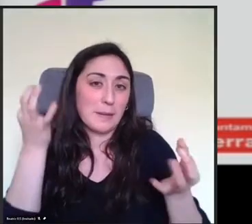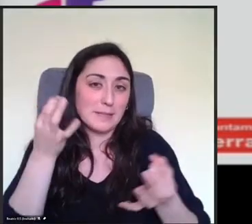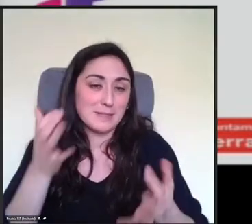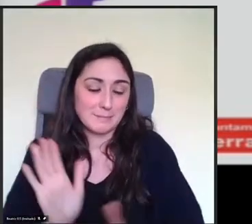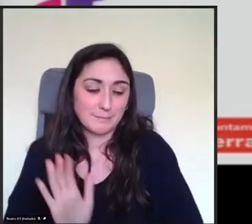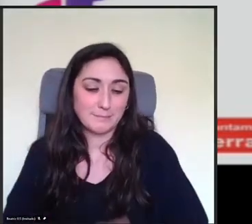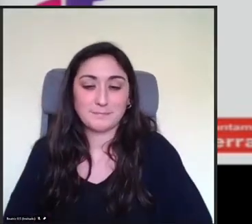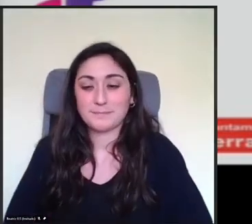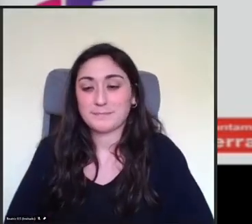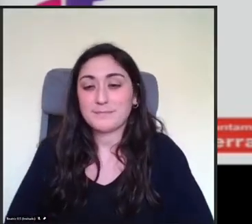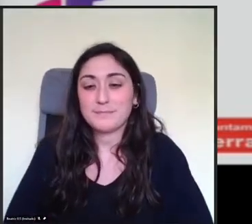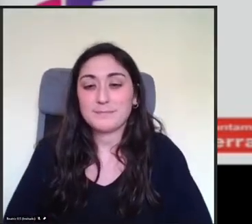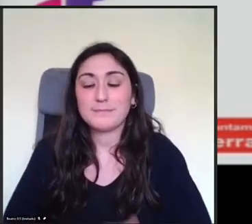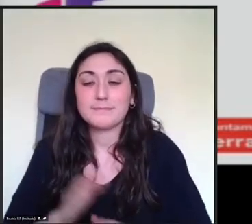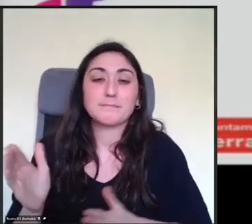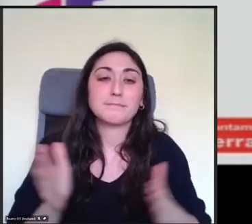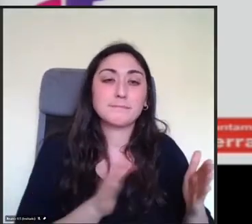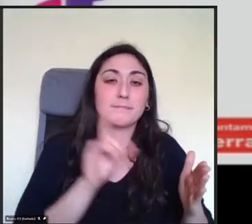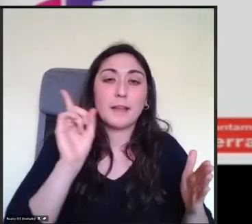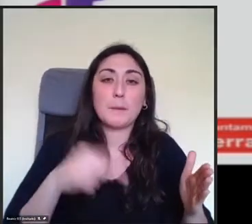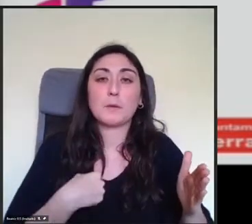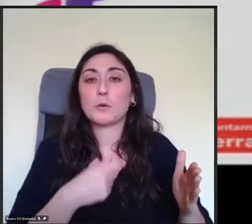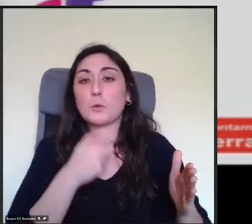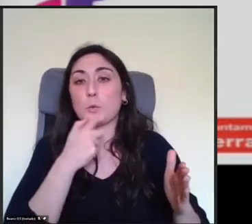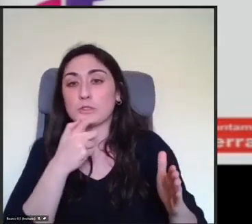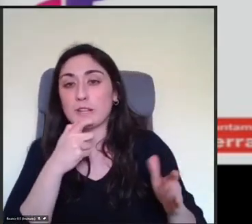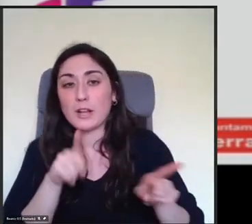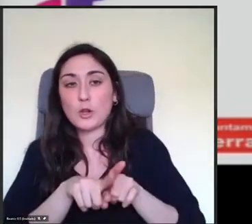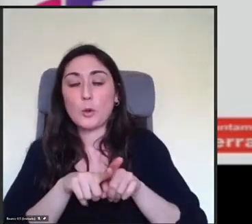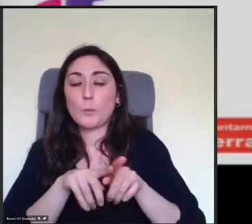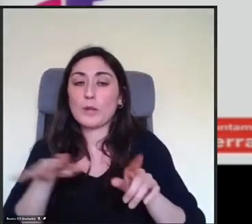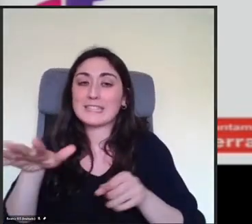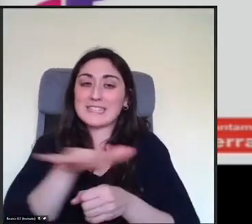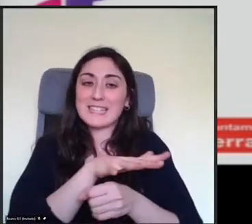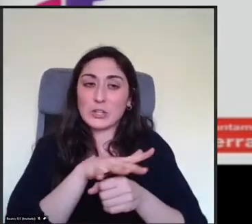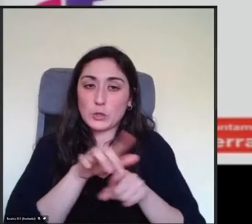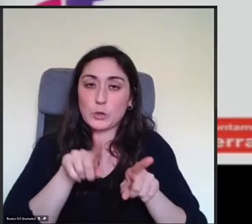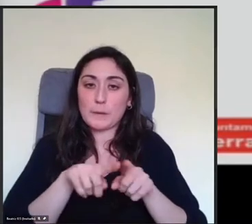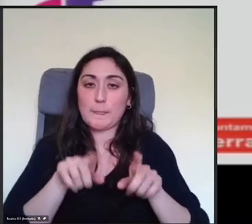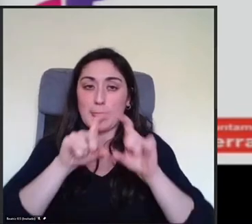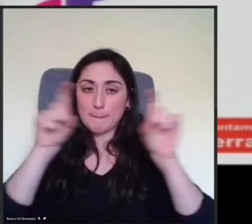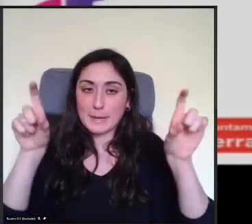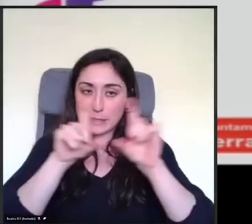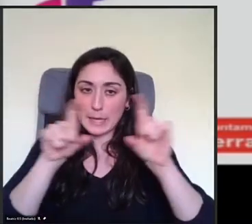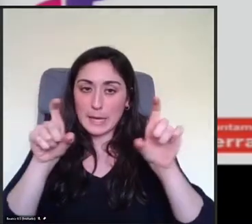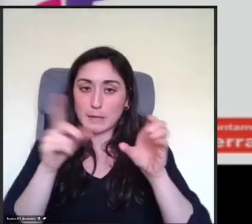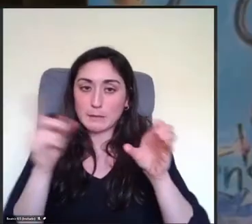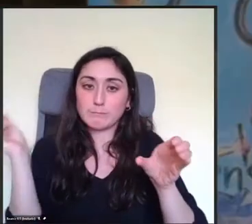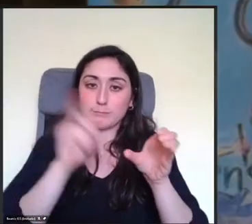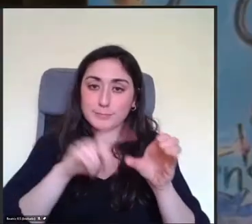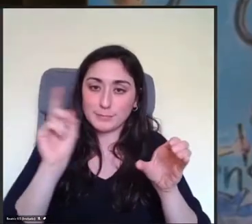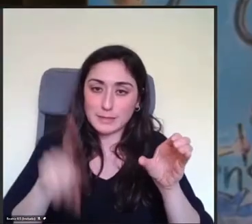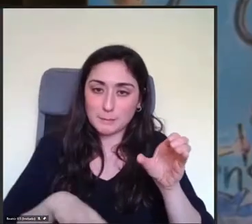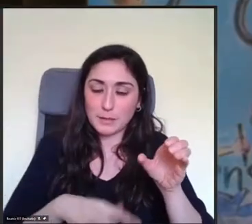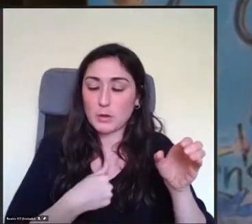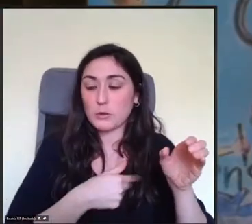vincular la patronal al sector d'emprenedoria i al sector empresarial. Volem, les dones